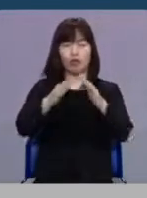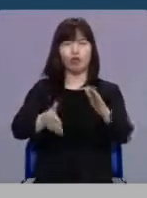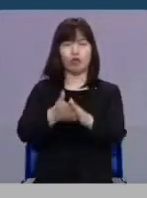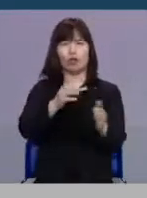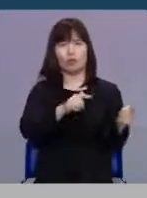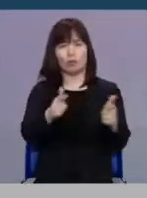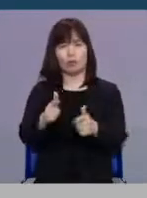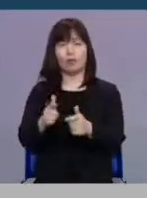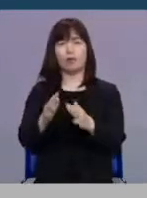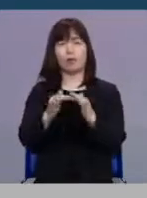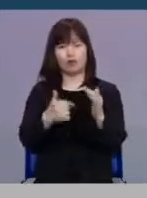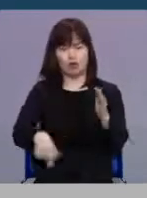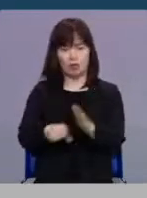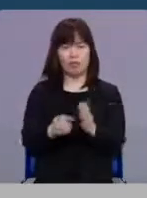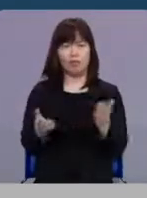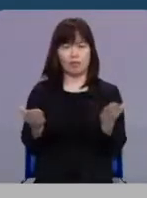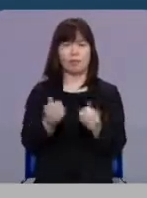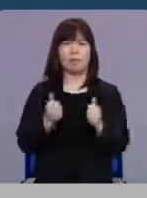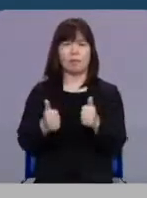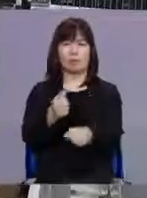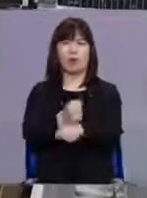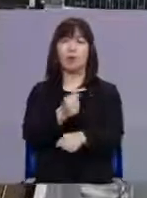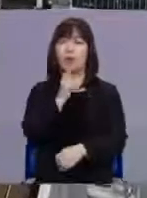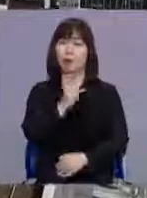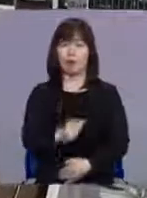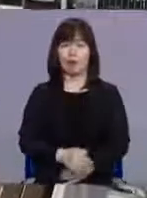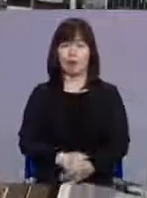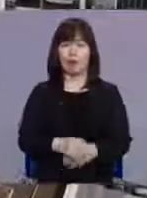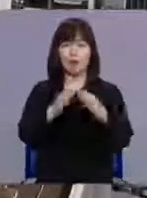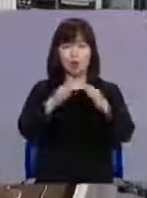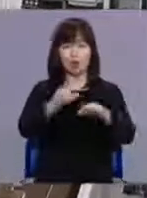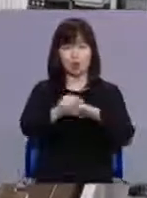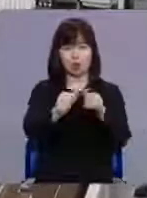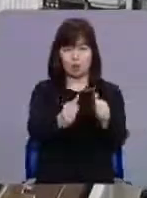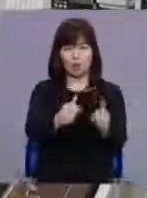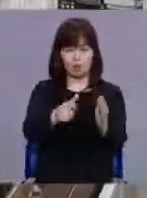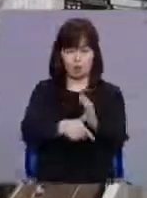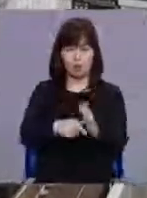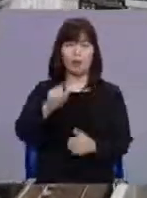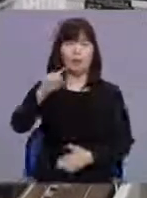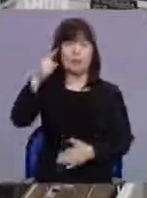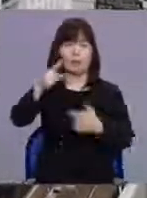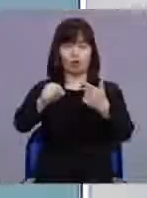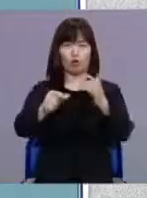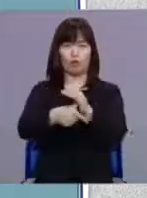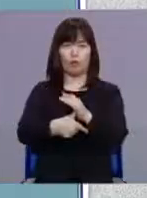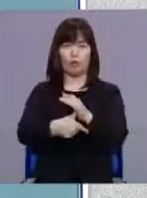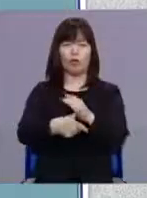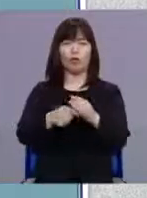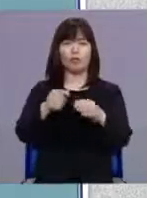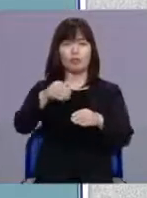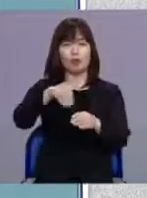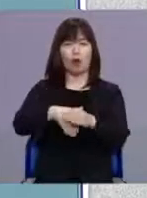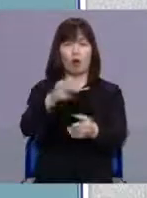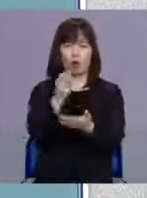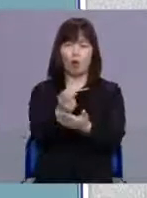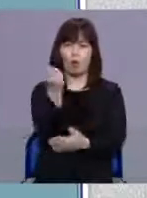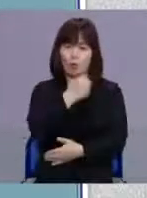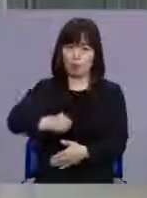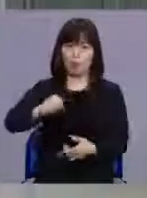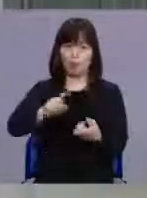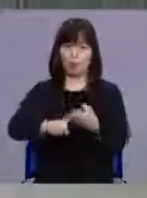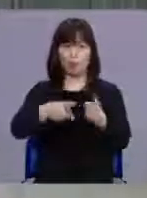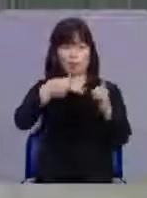국민들을 위해 일하겠다 고 말했습니다 전주지법 재판부는 다음 달 16일 이 원의 공직 선거법 위반 혐의에 대해